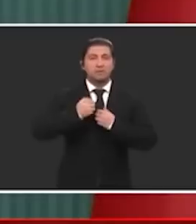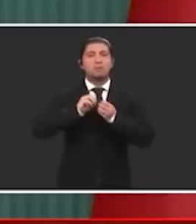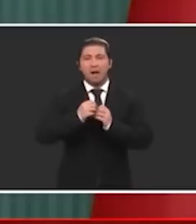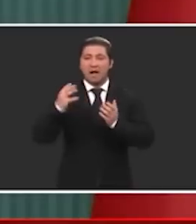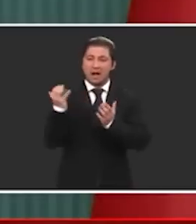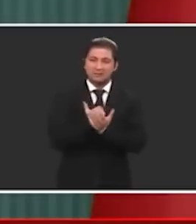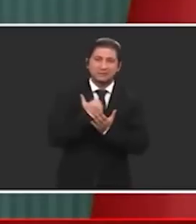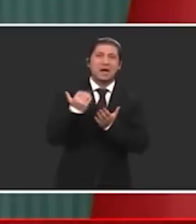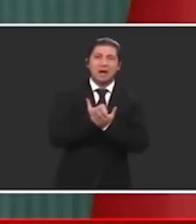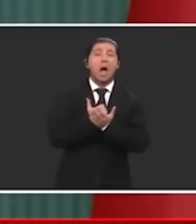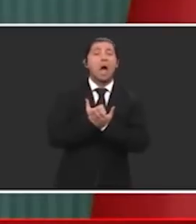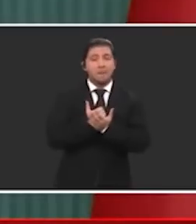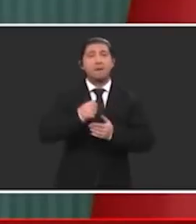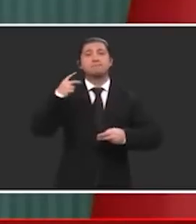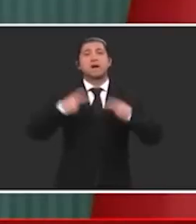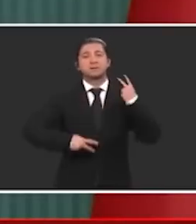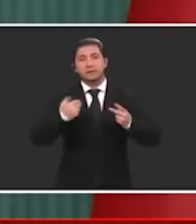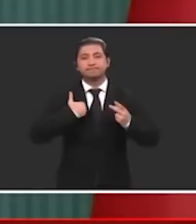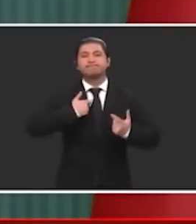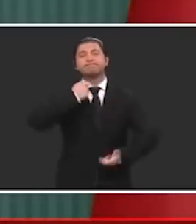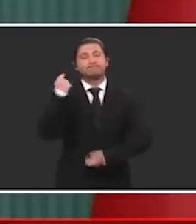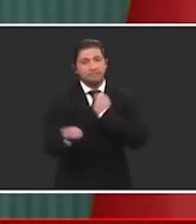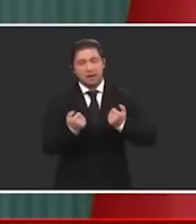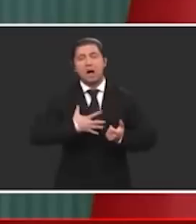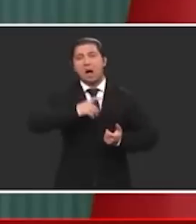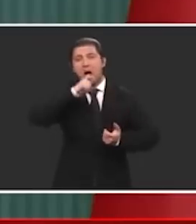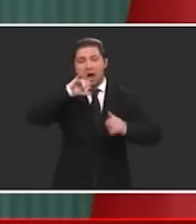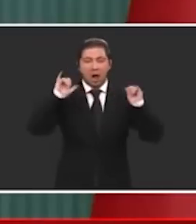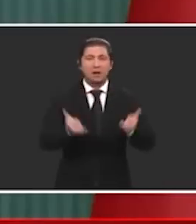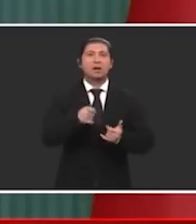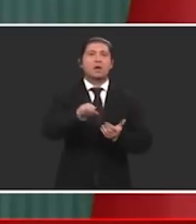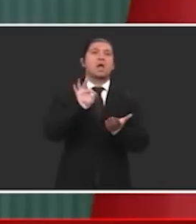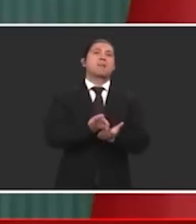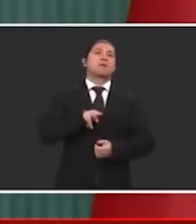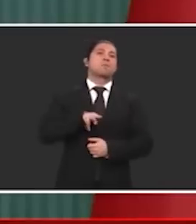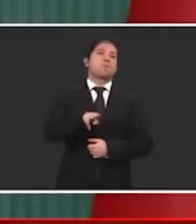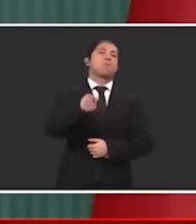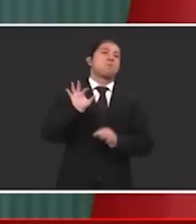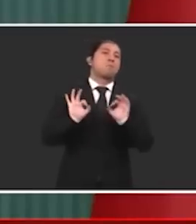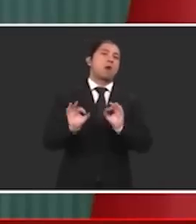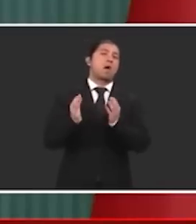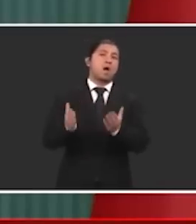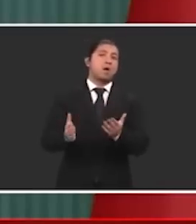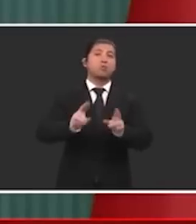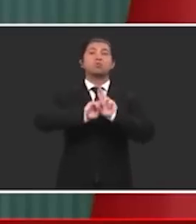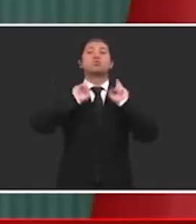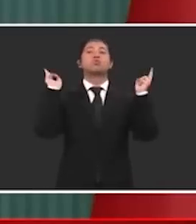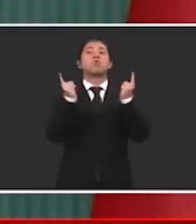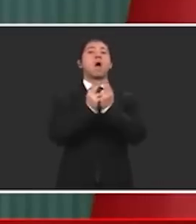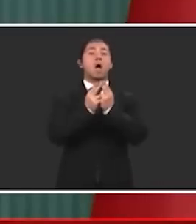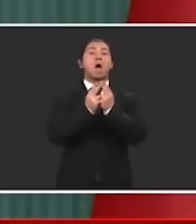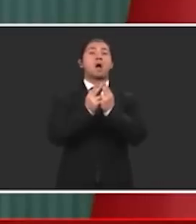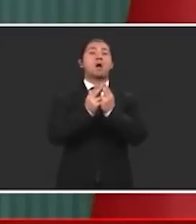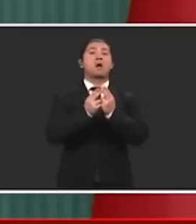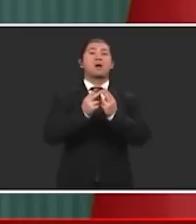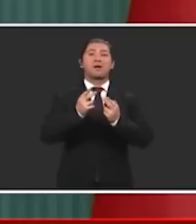kazandıran ama kimi zaman fedakarlık da gerektiren bir yoldur. Dünya,